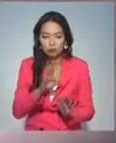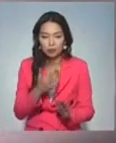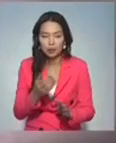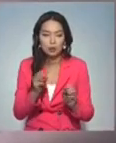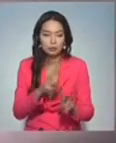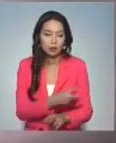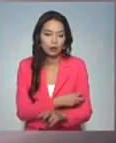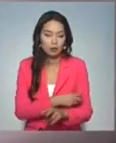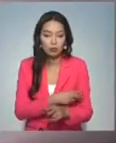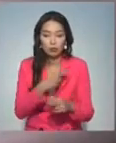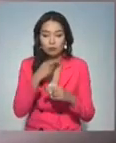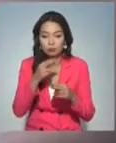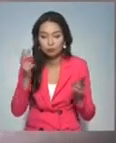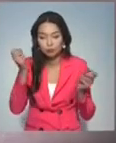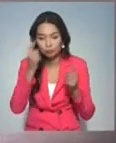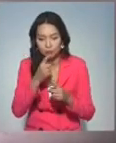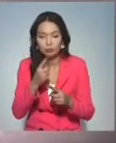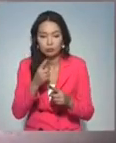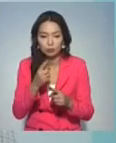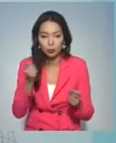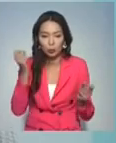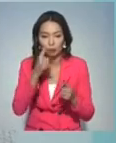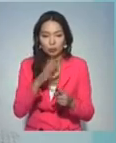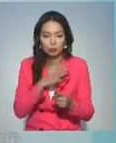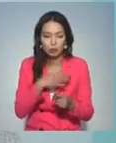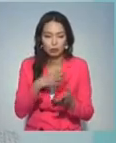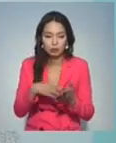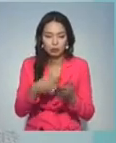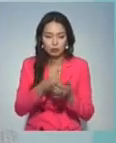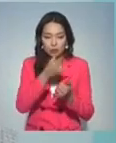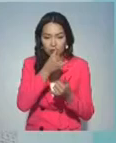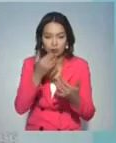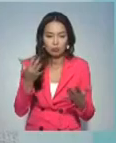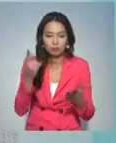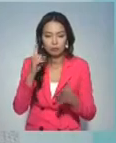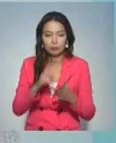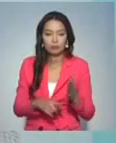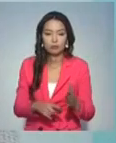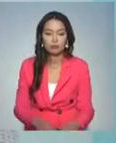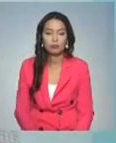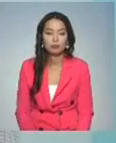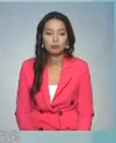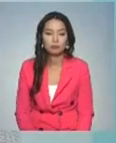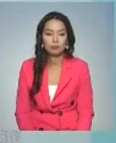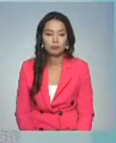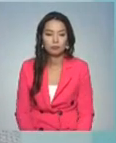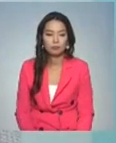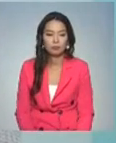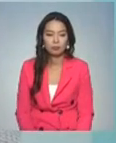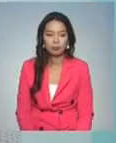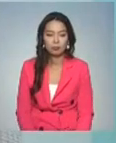дәрігердің қарауынан соң білдім. Бірақ әлі сен алмаймын, дейді ол. 6 жылдың аяғында скрин өтіп, сол жерде сақырдың